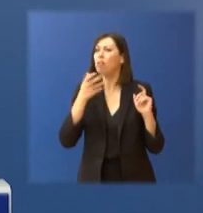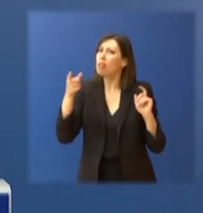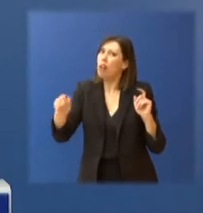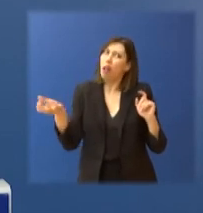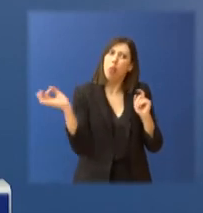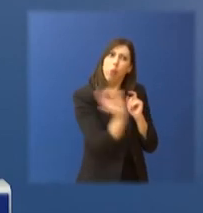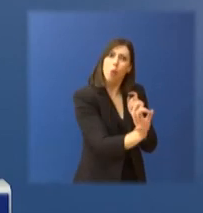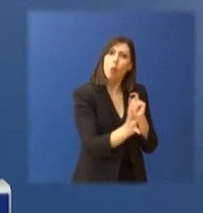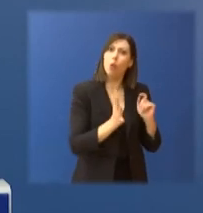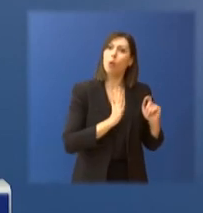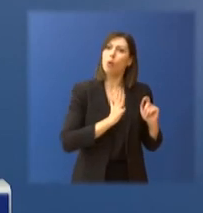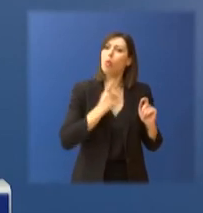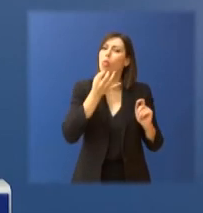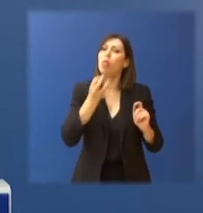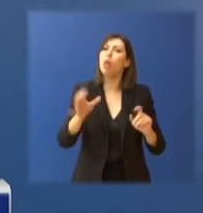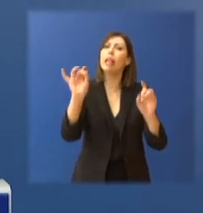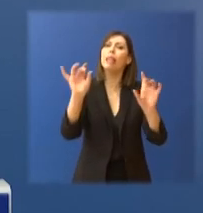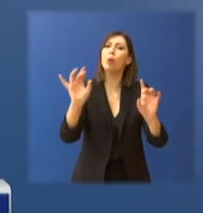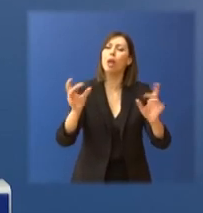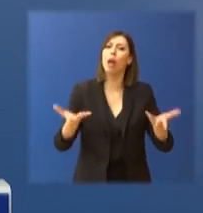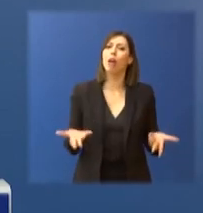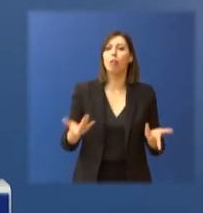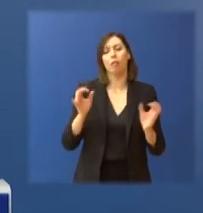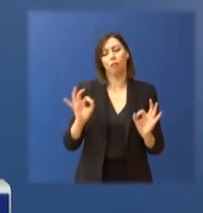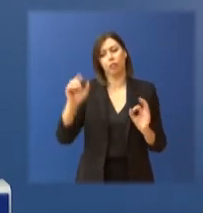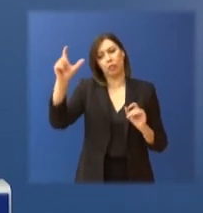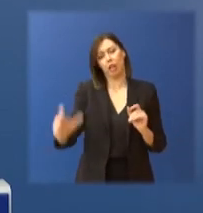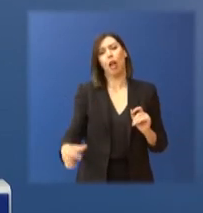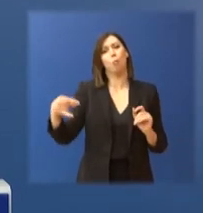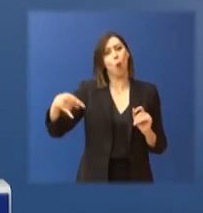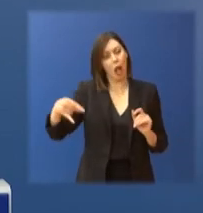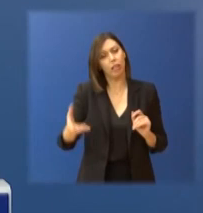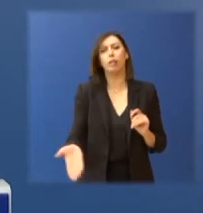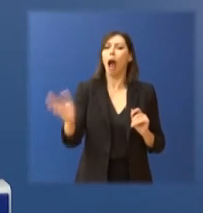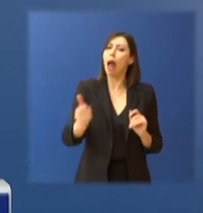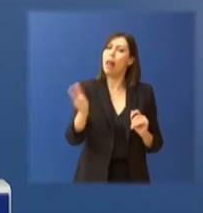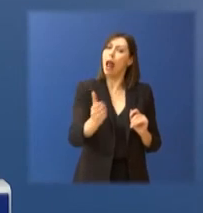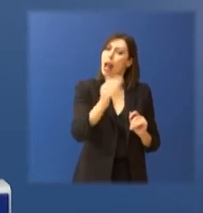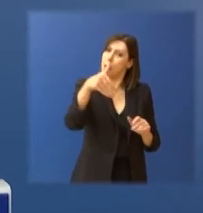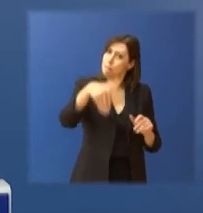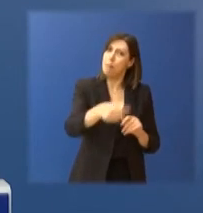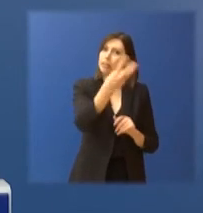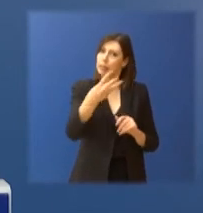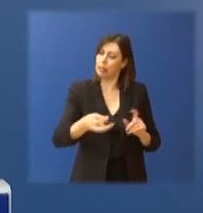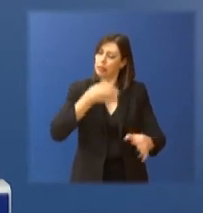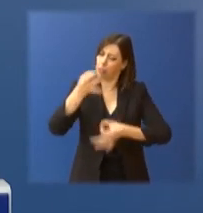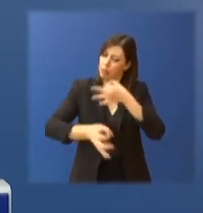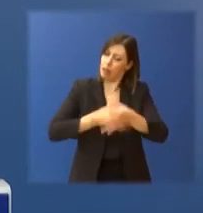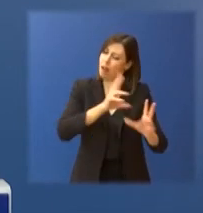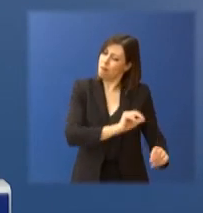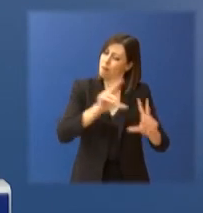θέσεις. Άλλωστε αυτές έχουν διατυπωθεί και στο παρελθόν και σε πολλούς χρόνους και από άλλα στελέχη του ΣΥΡΙΖΑ. Τώρα,